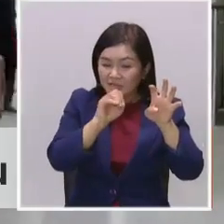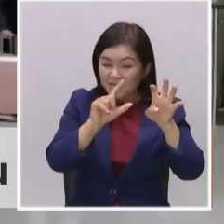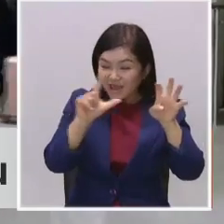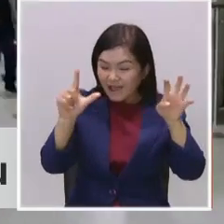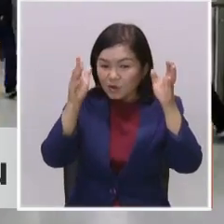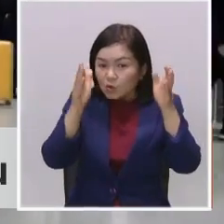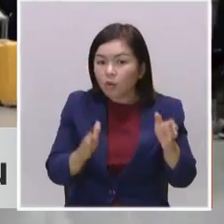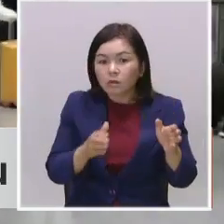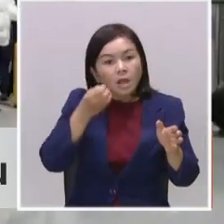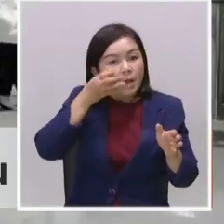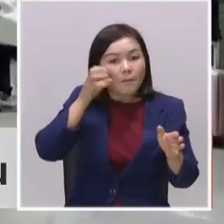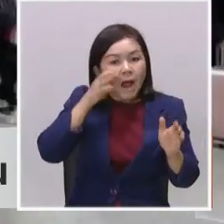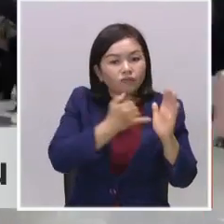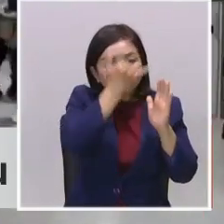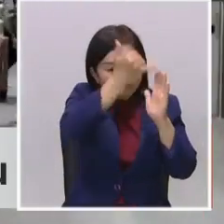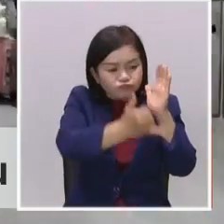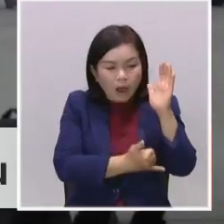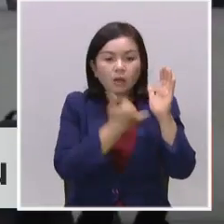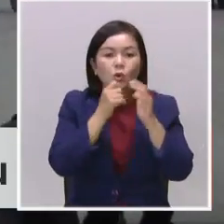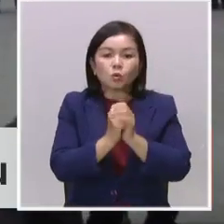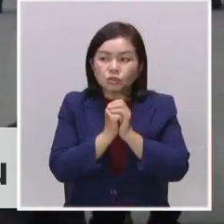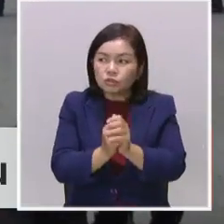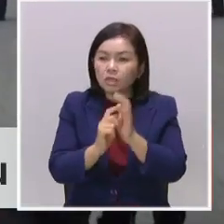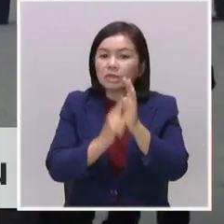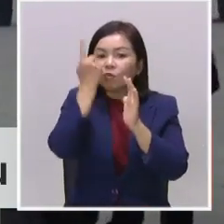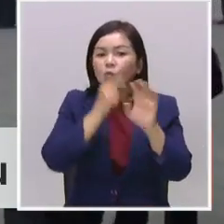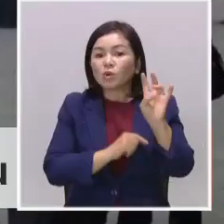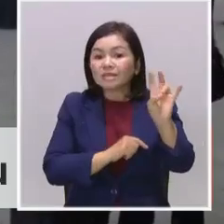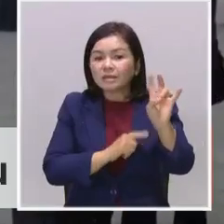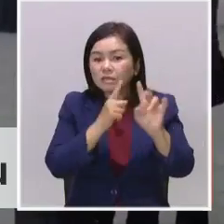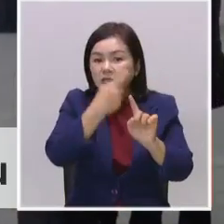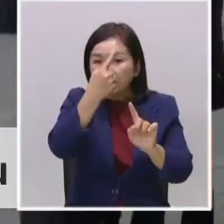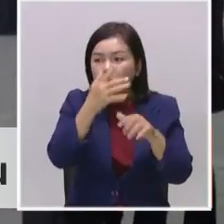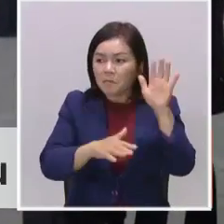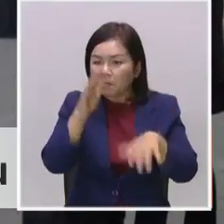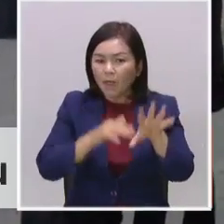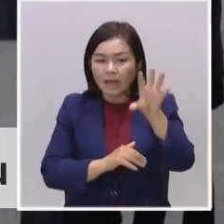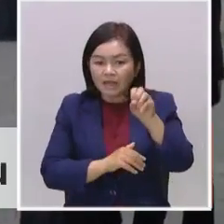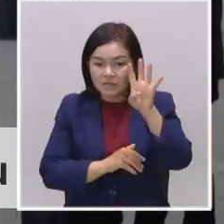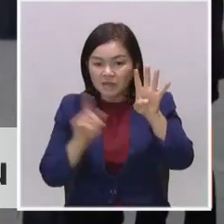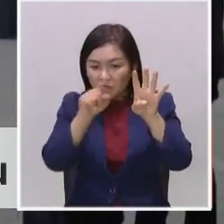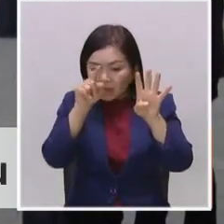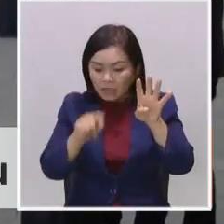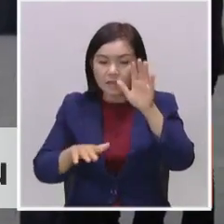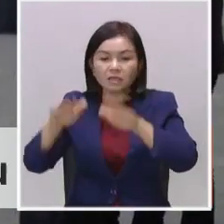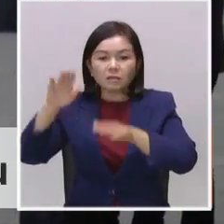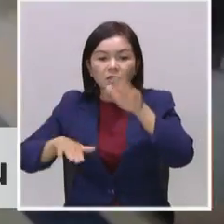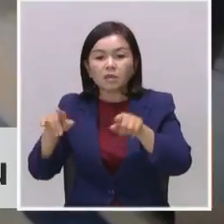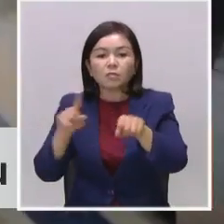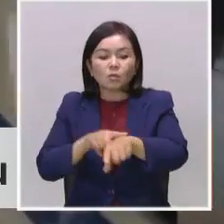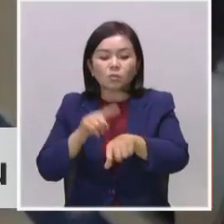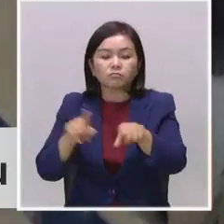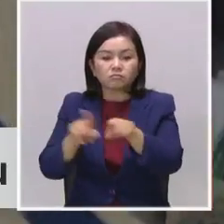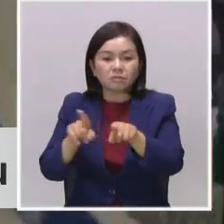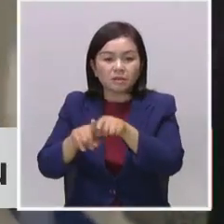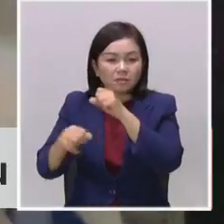นเดินทางทั่วประเทศตั้งแต่วันที่7มกราคมเพิ่มขึ้นร้อยละ54เมื่อเทียบกับช่วงเดียวกันของ